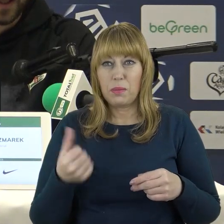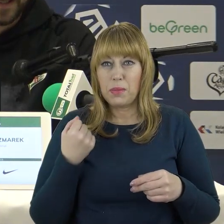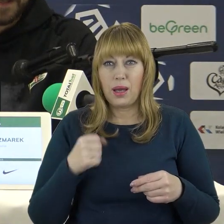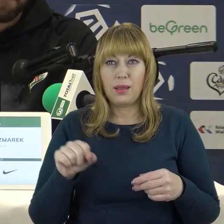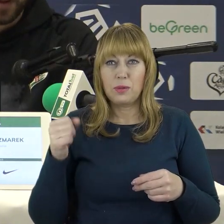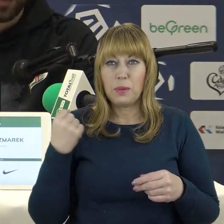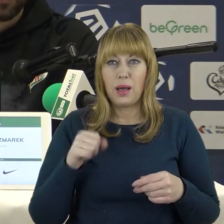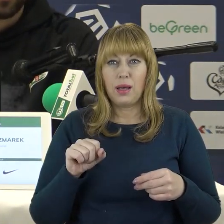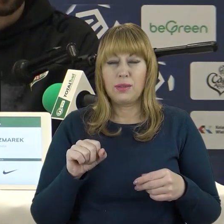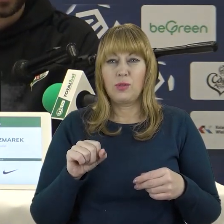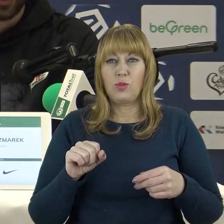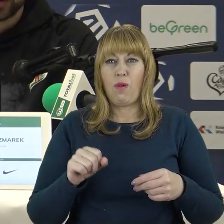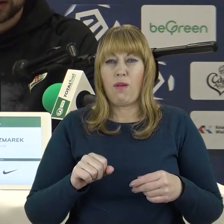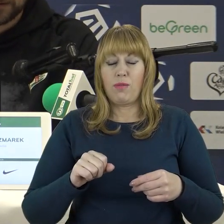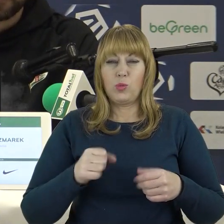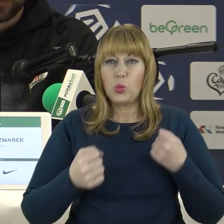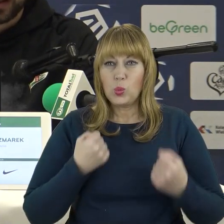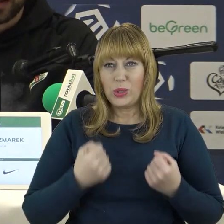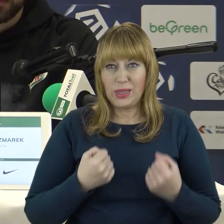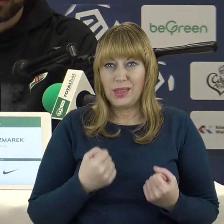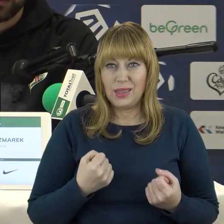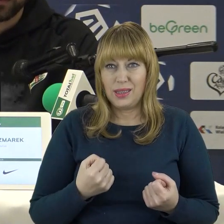naprawdę wymagający.